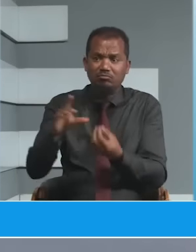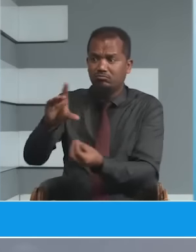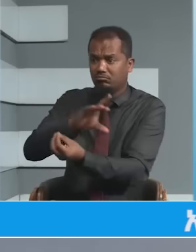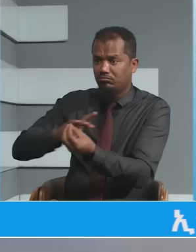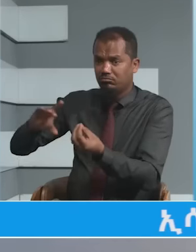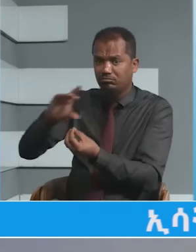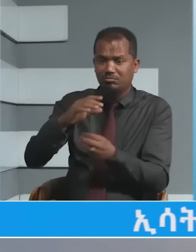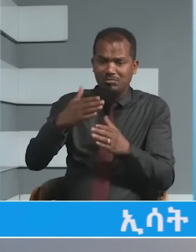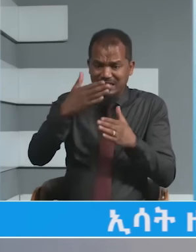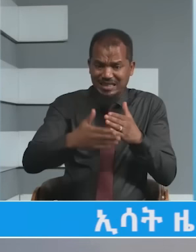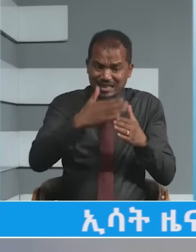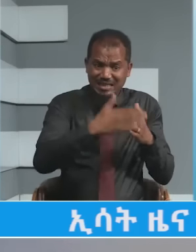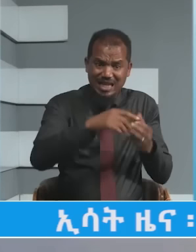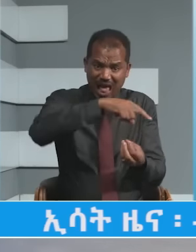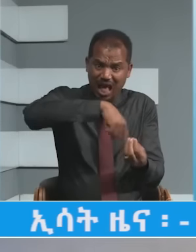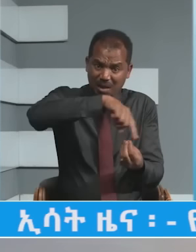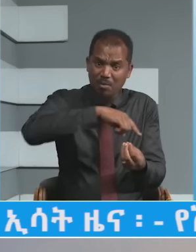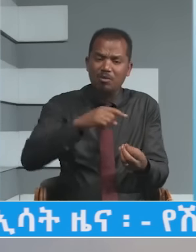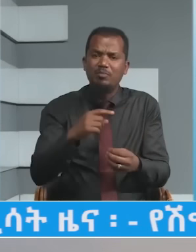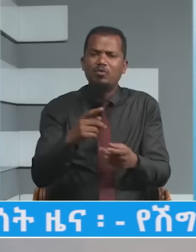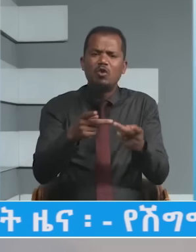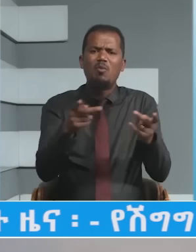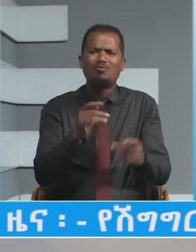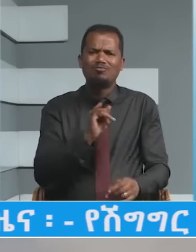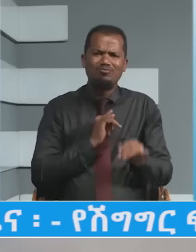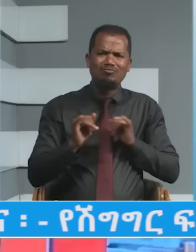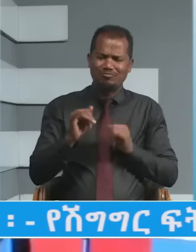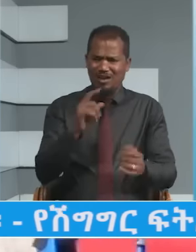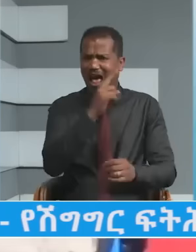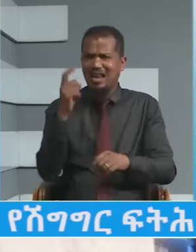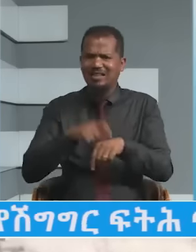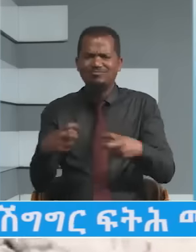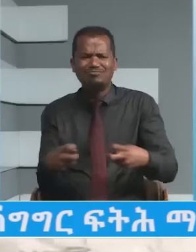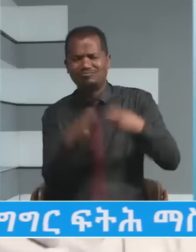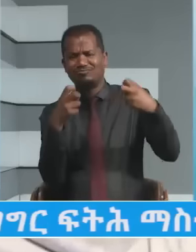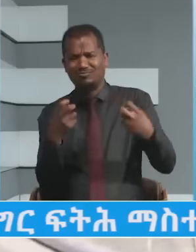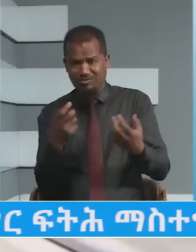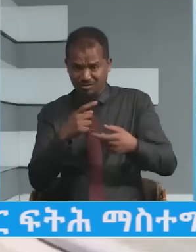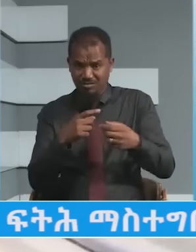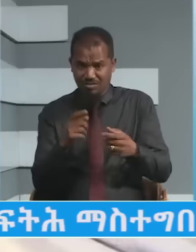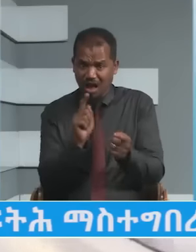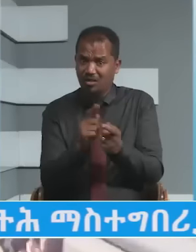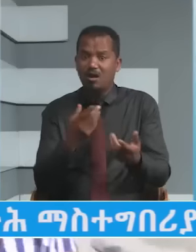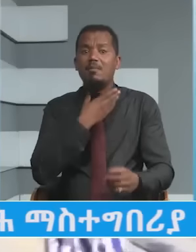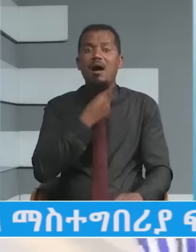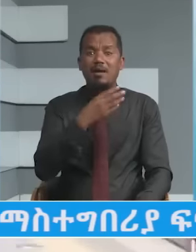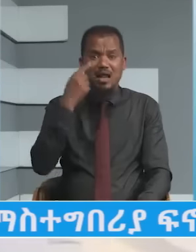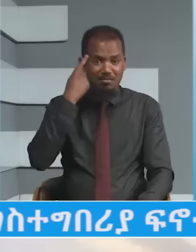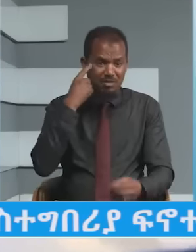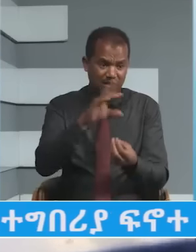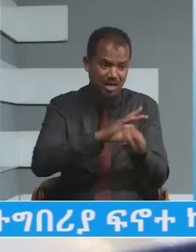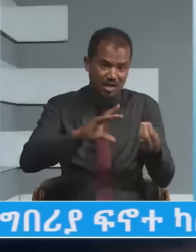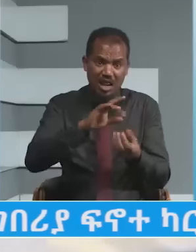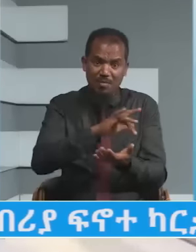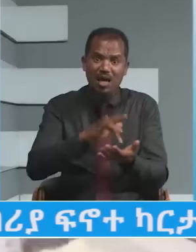የሀገሪቱ ክልሎች በሚዋሰኑባቸው አካባቢዎች የይዞታ ጥያቄ ሲነሳም አንዳንድ ጊዜም ግጭቶች ሲያጋጥሙ ቆይተዋል። በአማራና